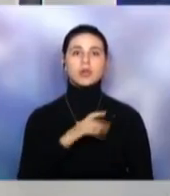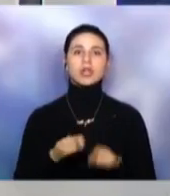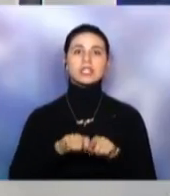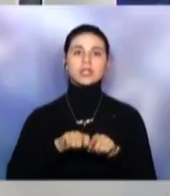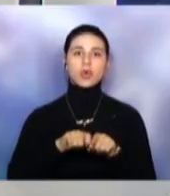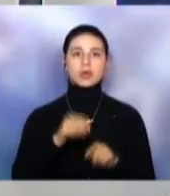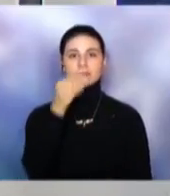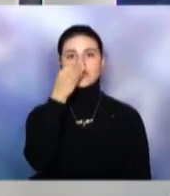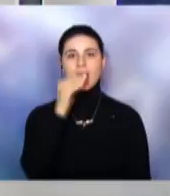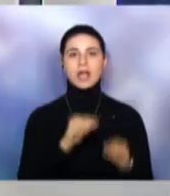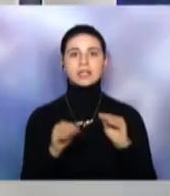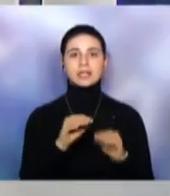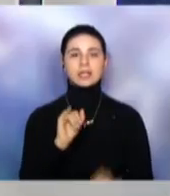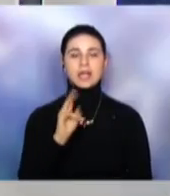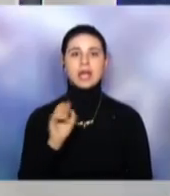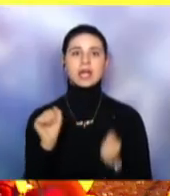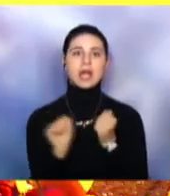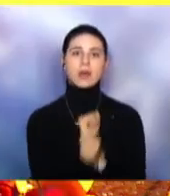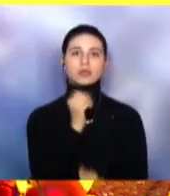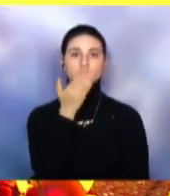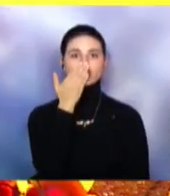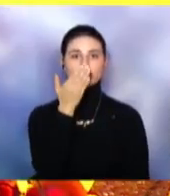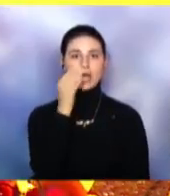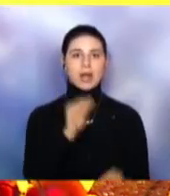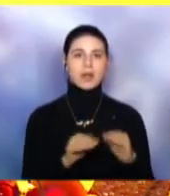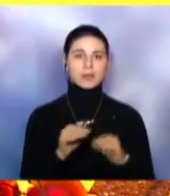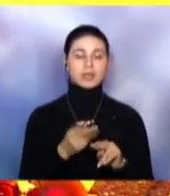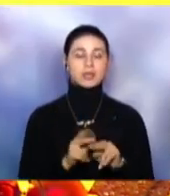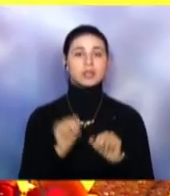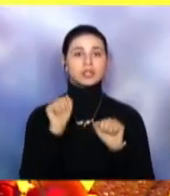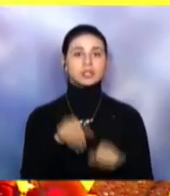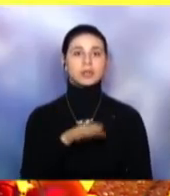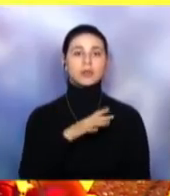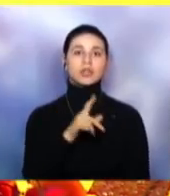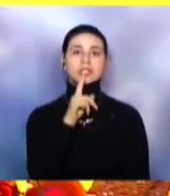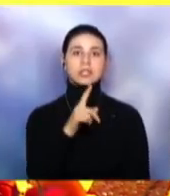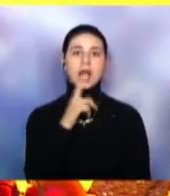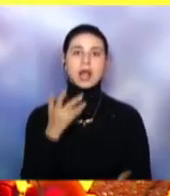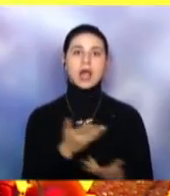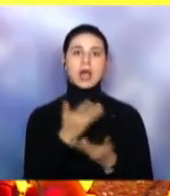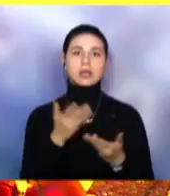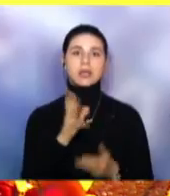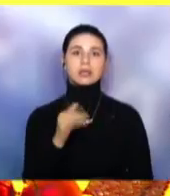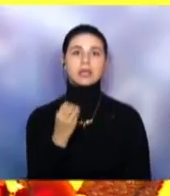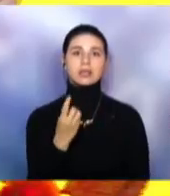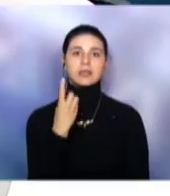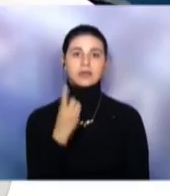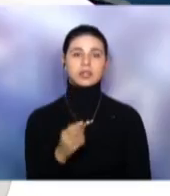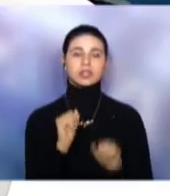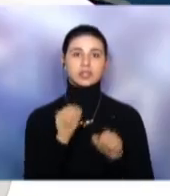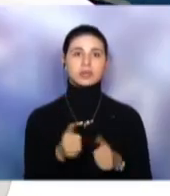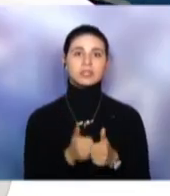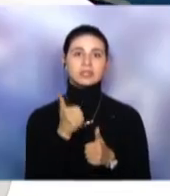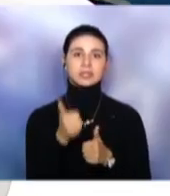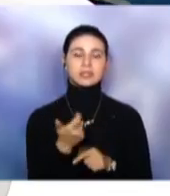და მწვანილებით, ან გამომშრალი სუნელებით შეკმაზული. ის შეიძლება გამოიყენოთ სალათებშიც და კიდევ ერთი შეიძლება წინასწარ,